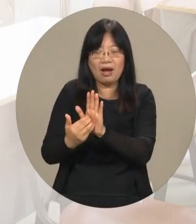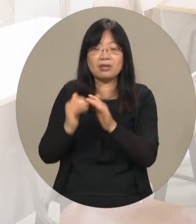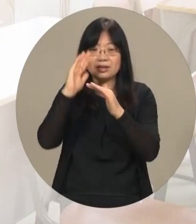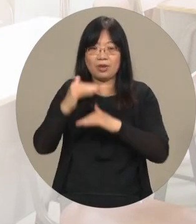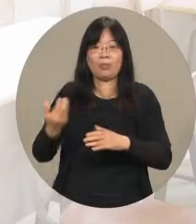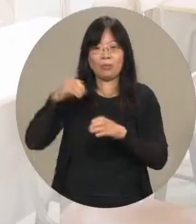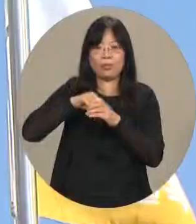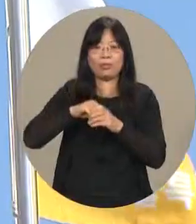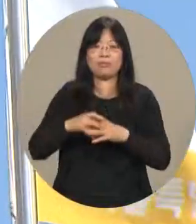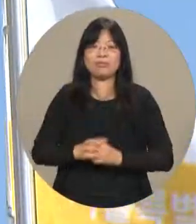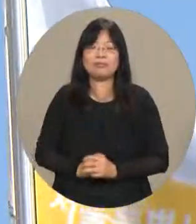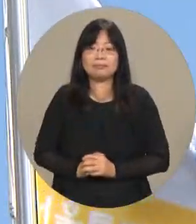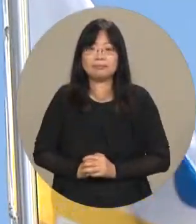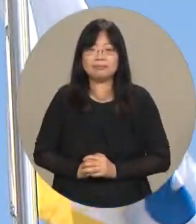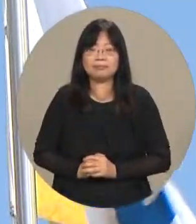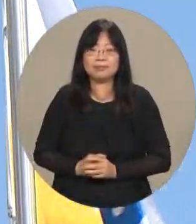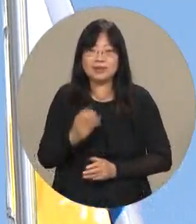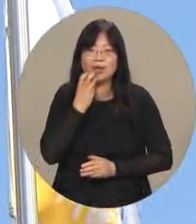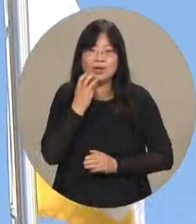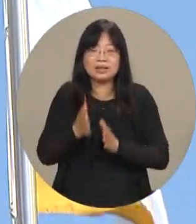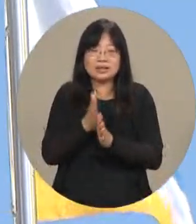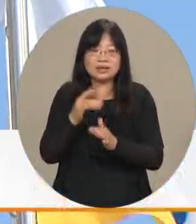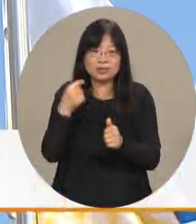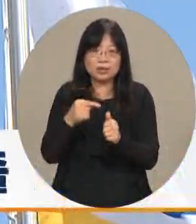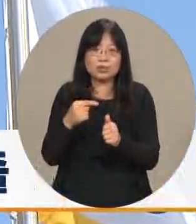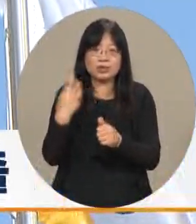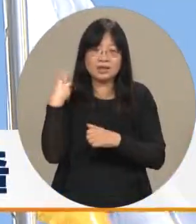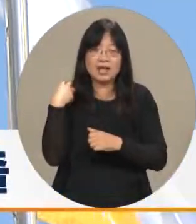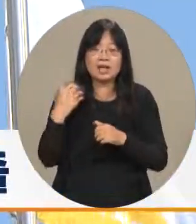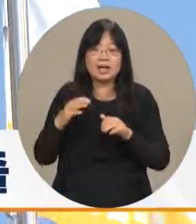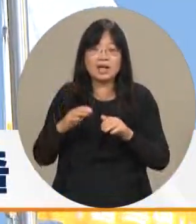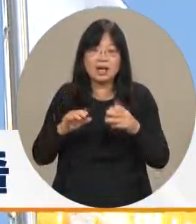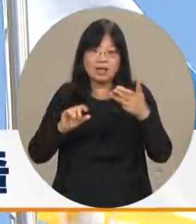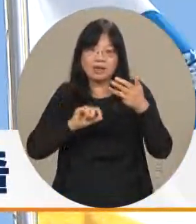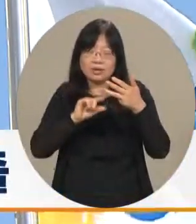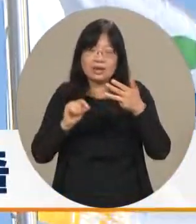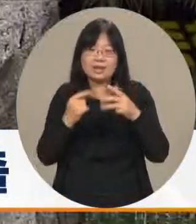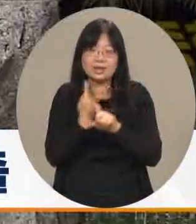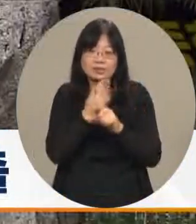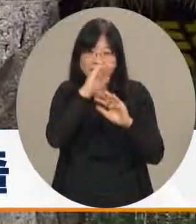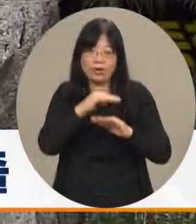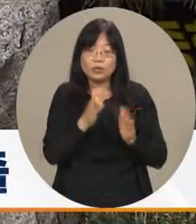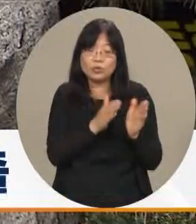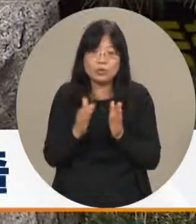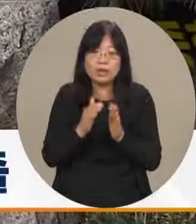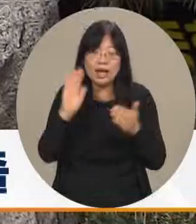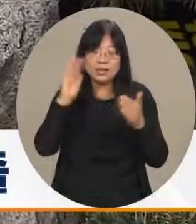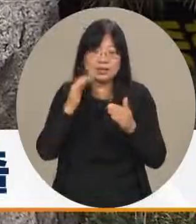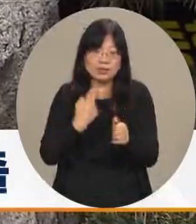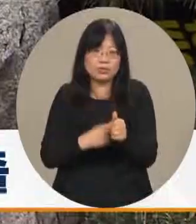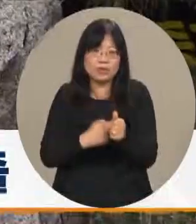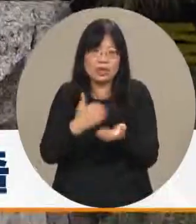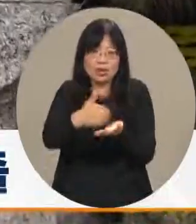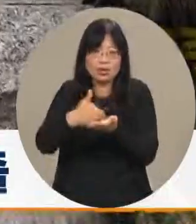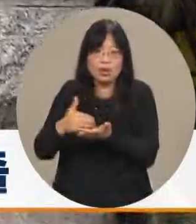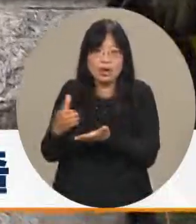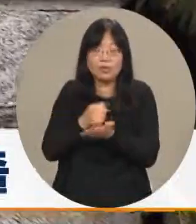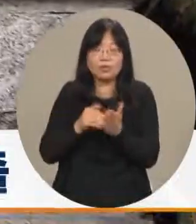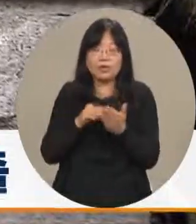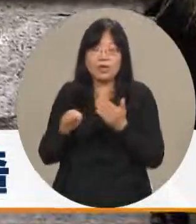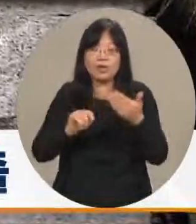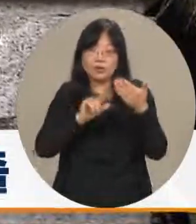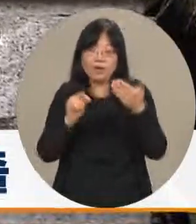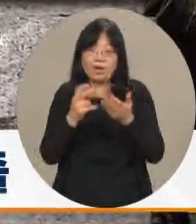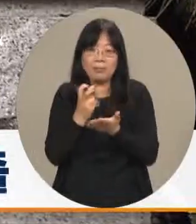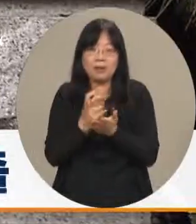반영할 방침입니다 서울시 교육청은 이번 달 안에 개정안이 마련하고 학생과 교사들의 의견을 수렴해 다음